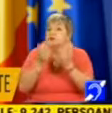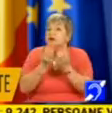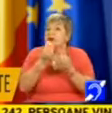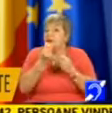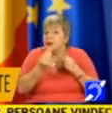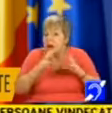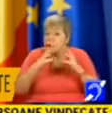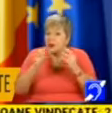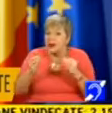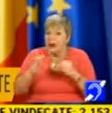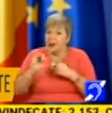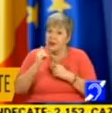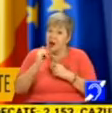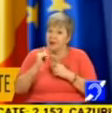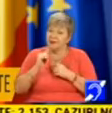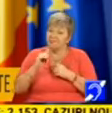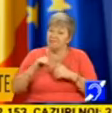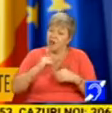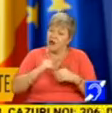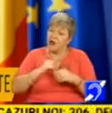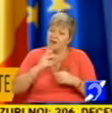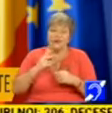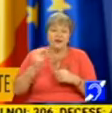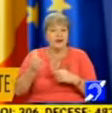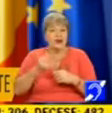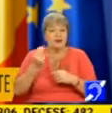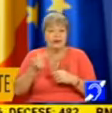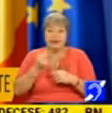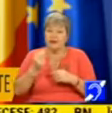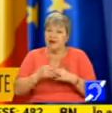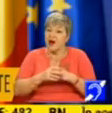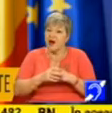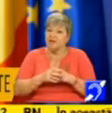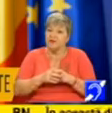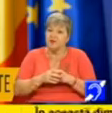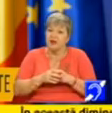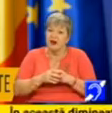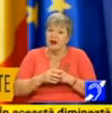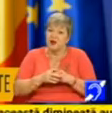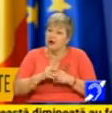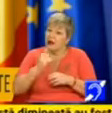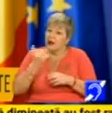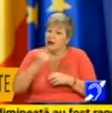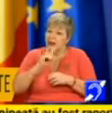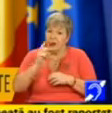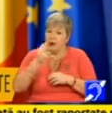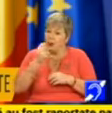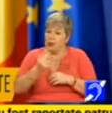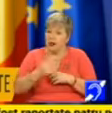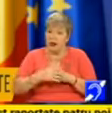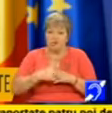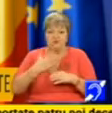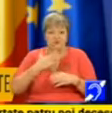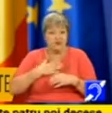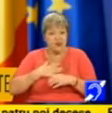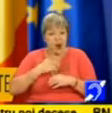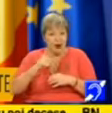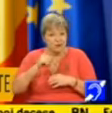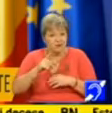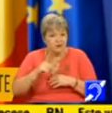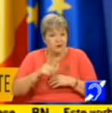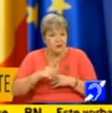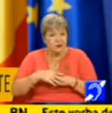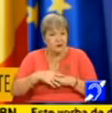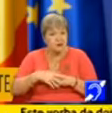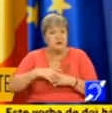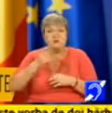fost câteva chestiuni cu un izn clar negativ și vreau aici să condamn